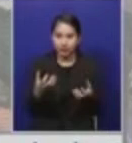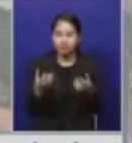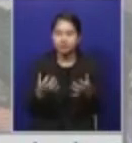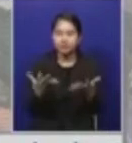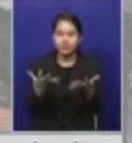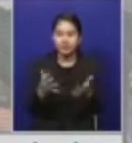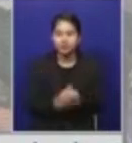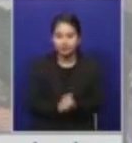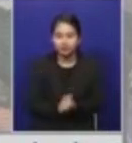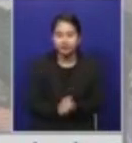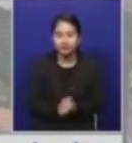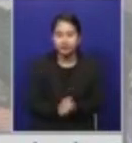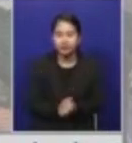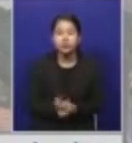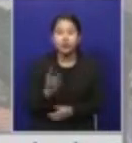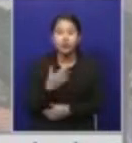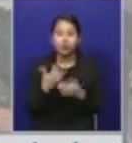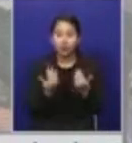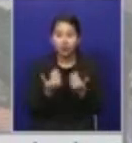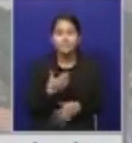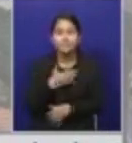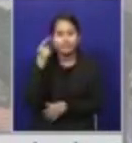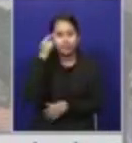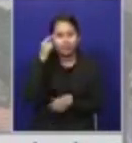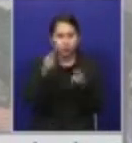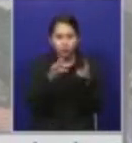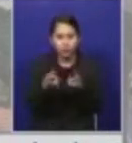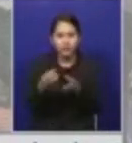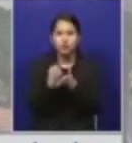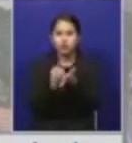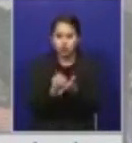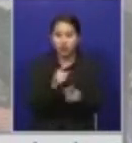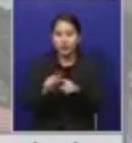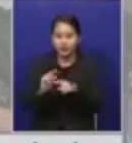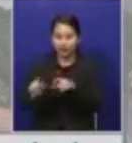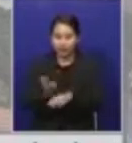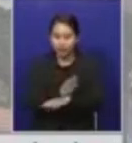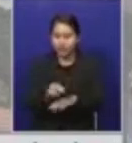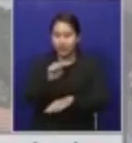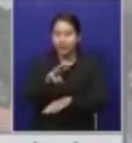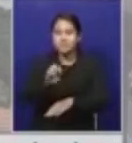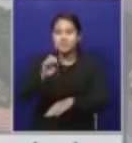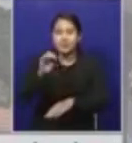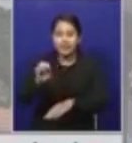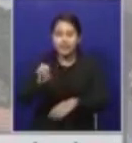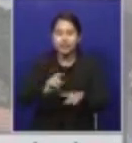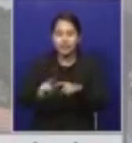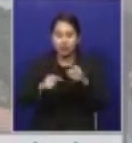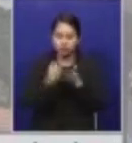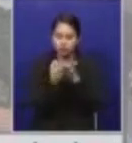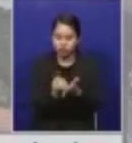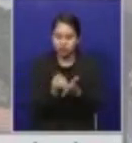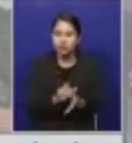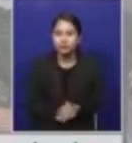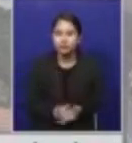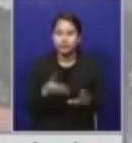ครับตรงนี้เนี่ยนะครับเราก็จะต้องหาวิธีช่วยเหลือ SME นะครับหรือคนตัวเล็กเหล่านี้นะครับ